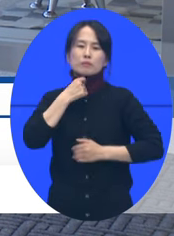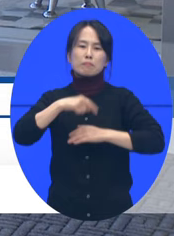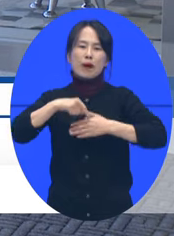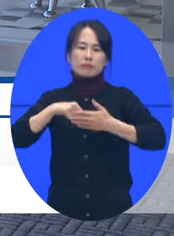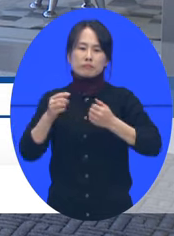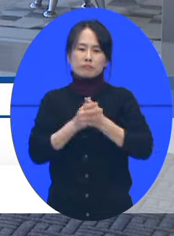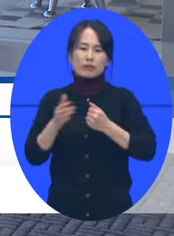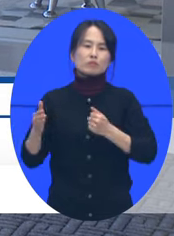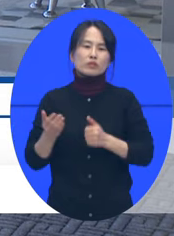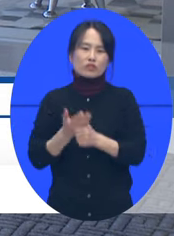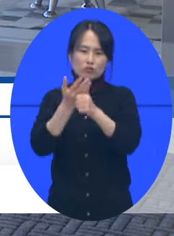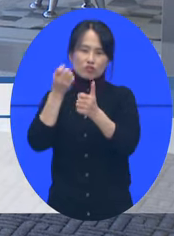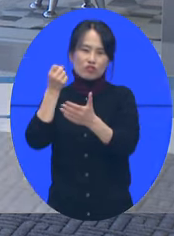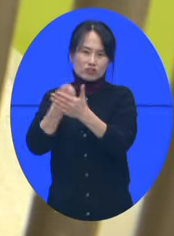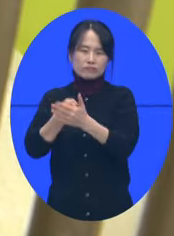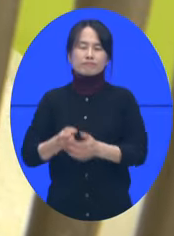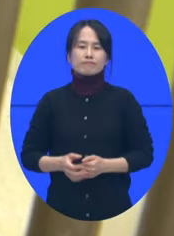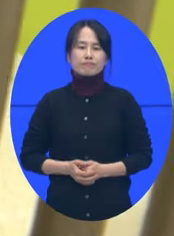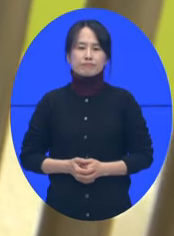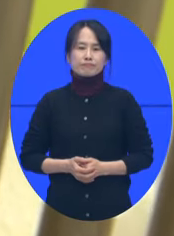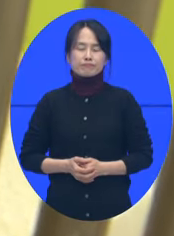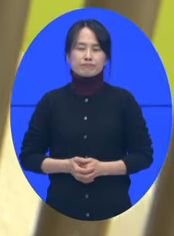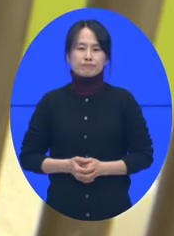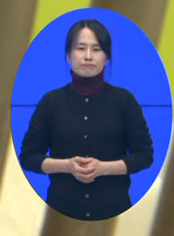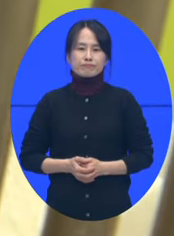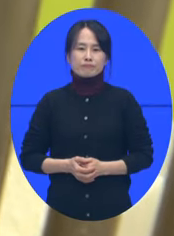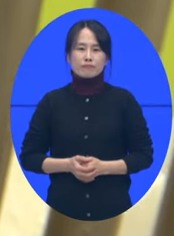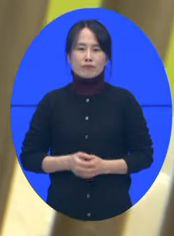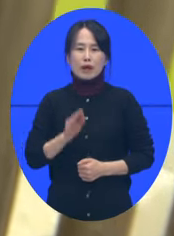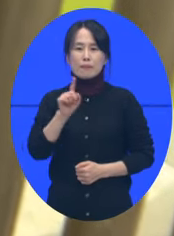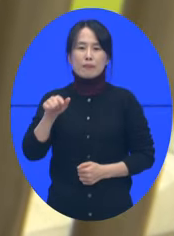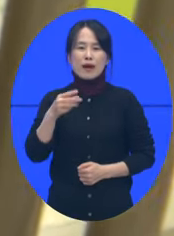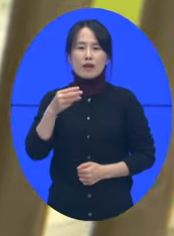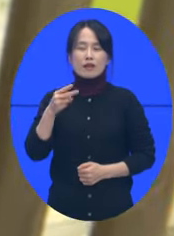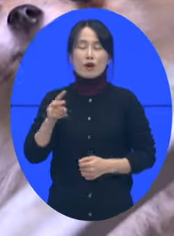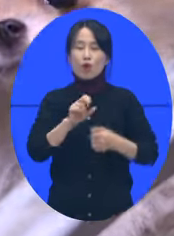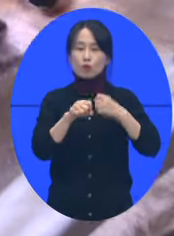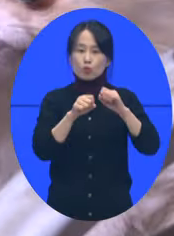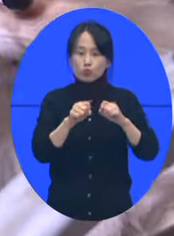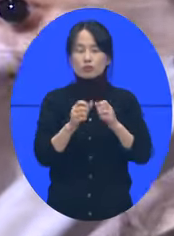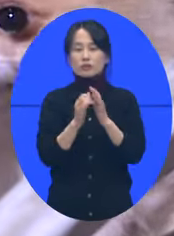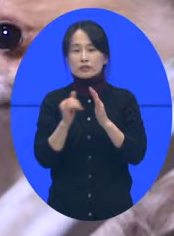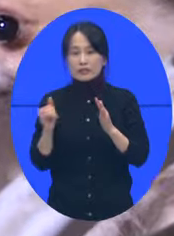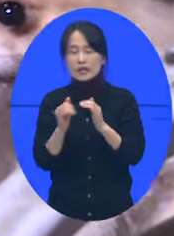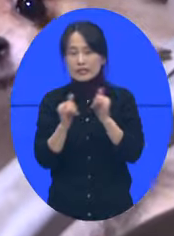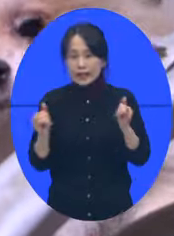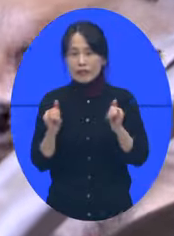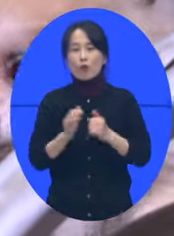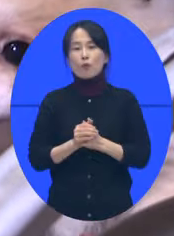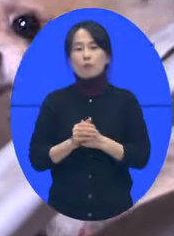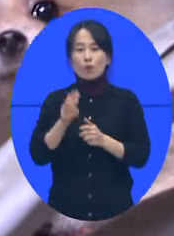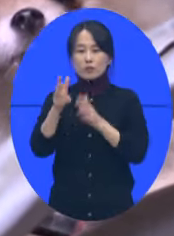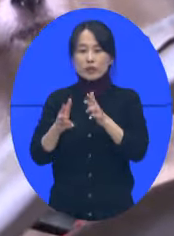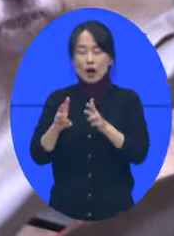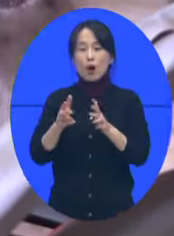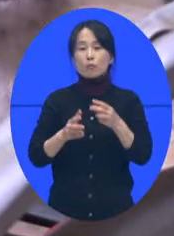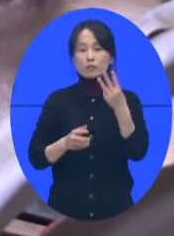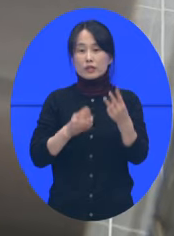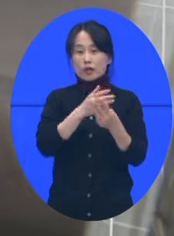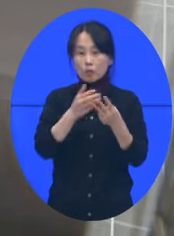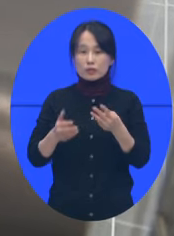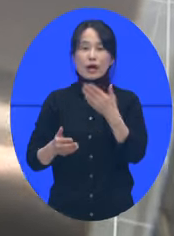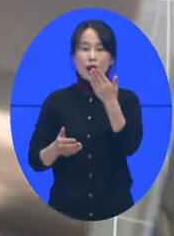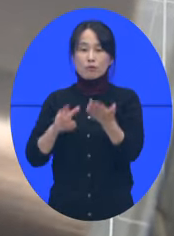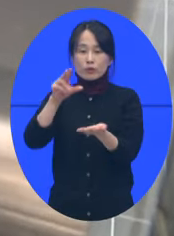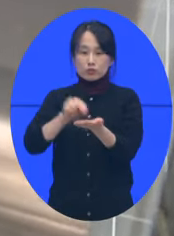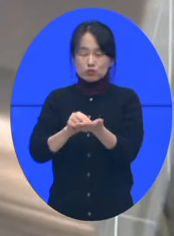마음에 입양을 결심하게 됐습니다. 경기도는 반려동물, 반려인, 반려산업 등 3개 분야에서 9개